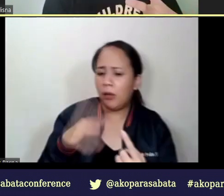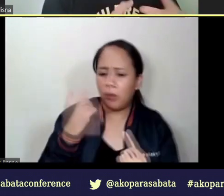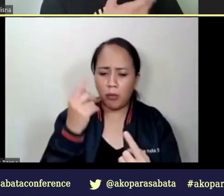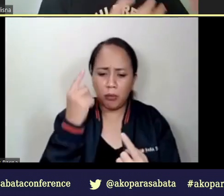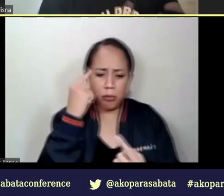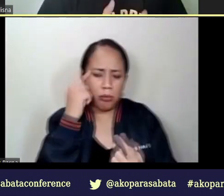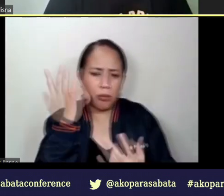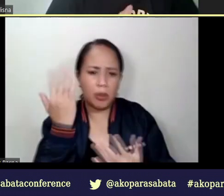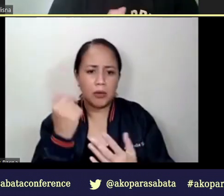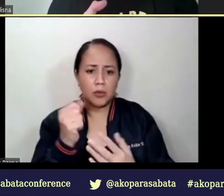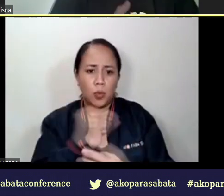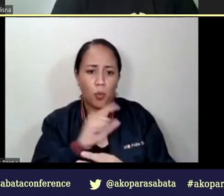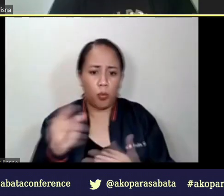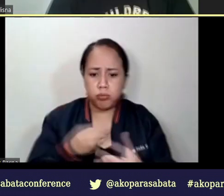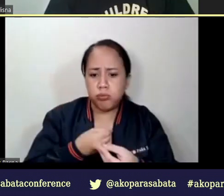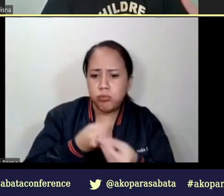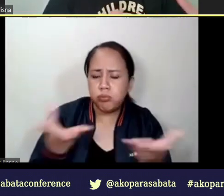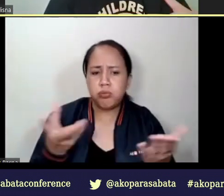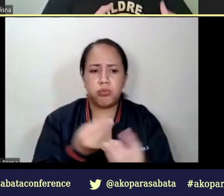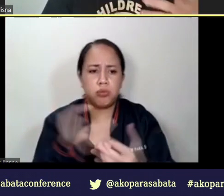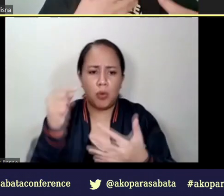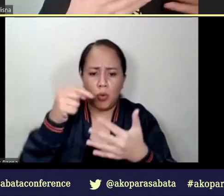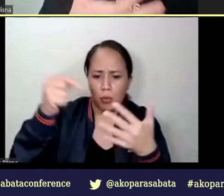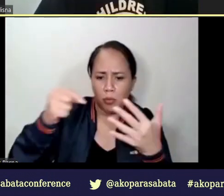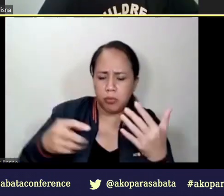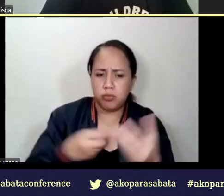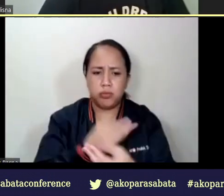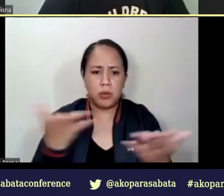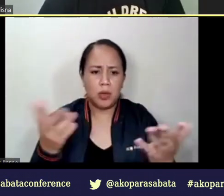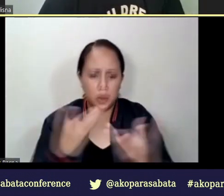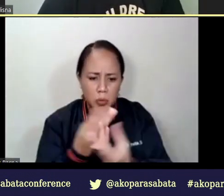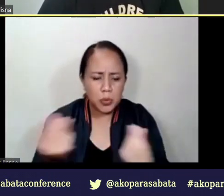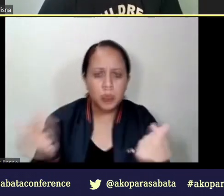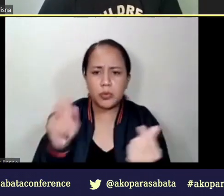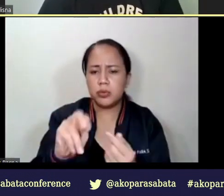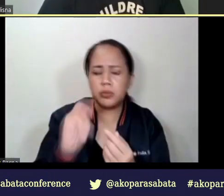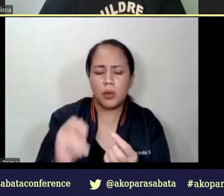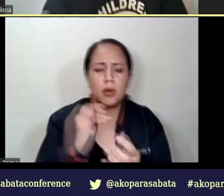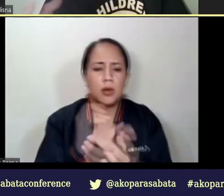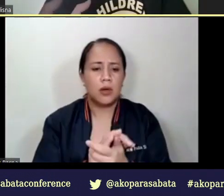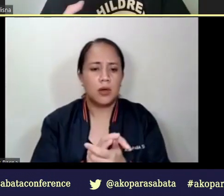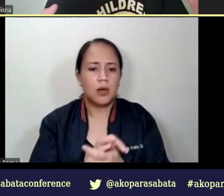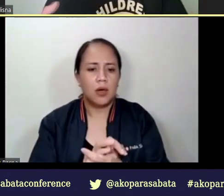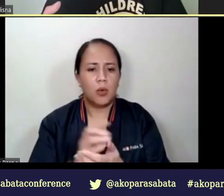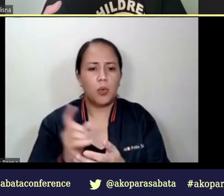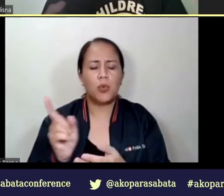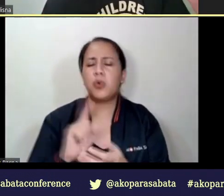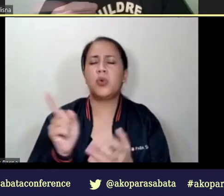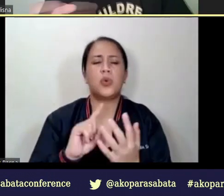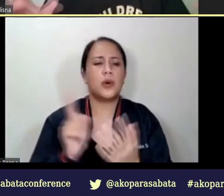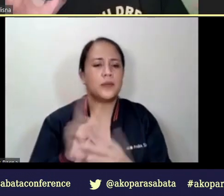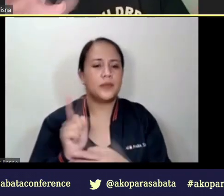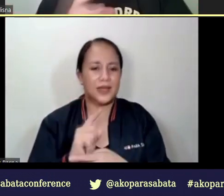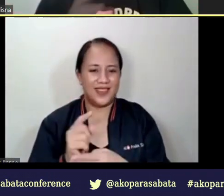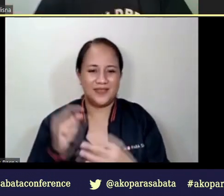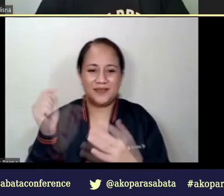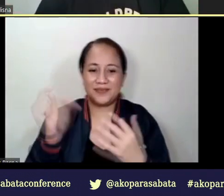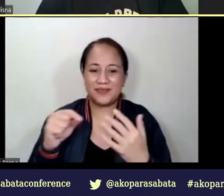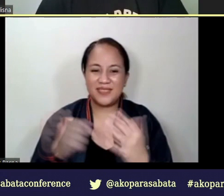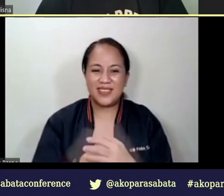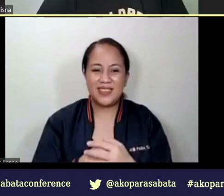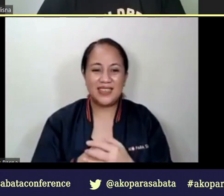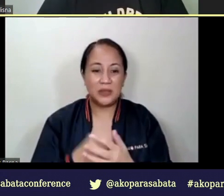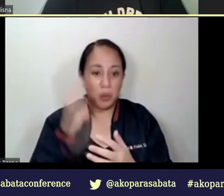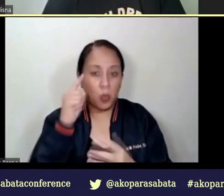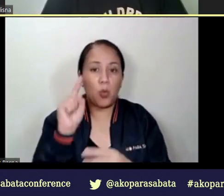naiisip yan, lahat naman binibigay namin sa'yo, di ba? Lahat naman natutugunan namin yung pangangailangan mo. Ano ba yung parang ganyan, nasa isip mo